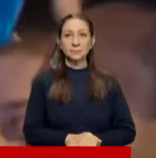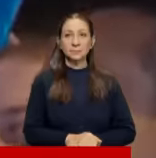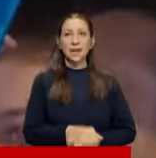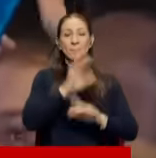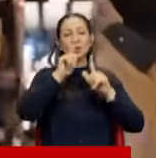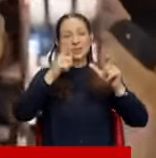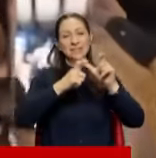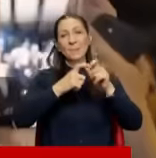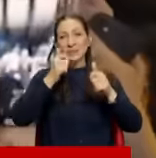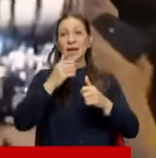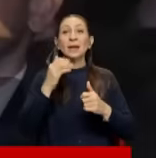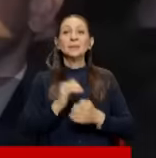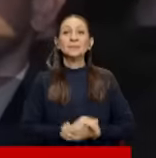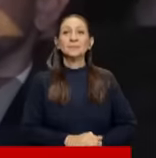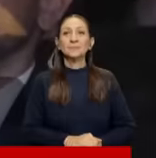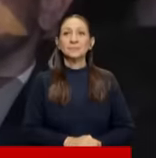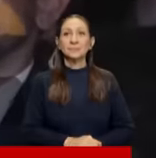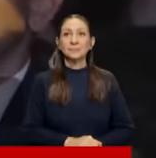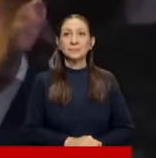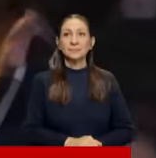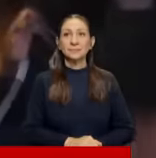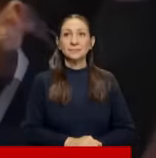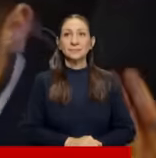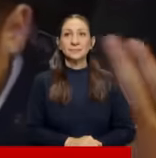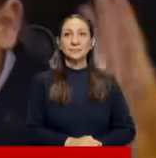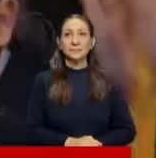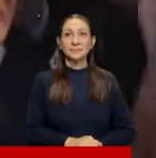haberimizi deriler girildi Ben açar